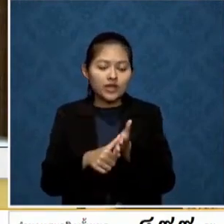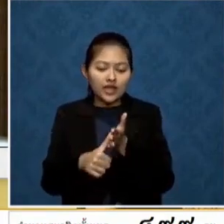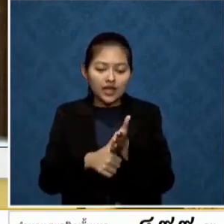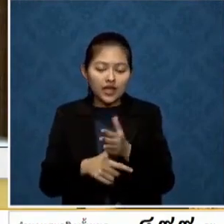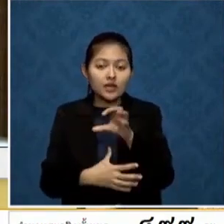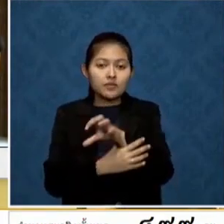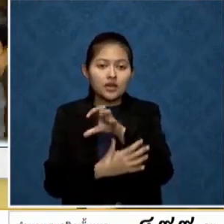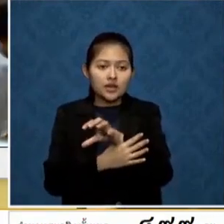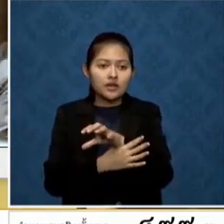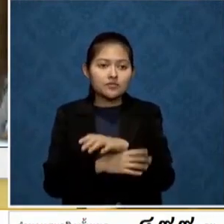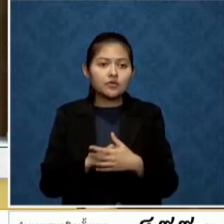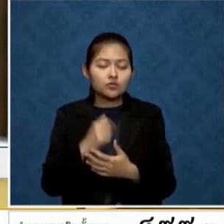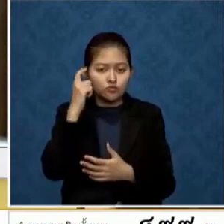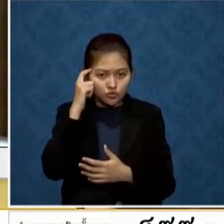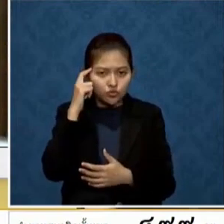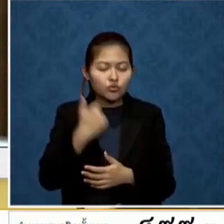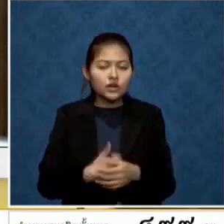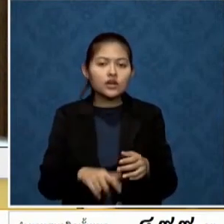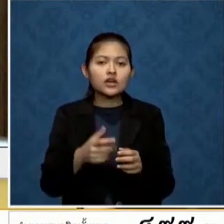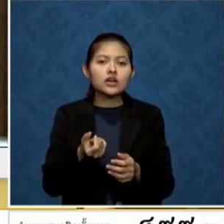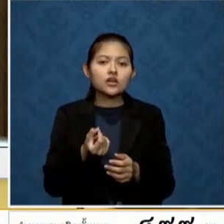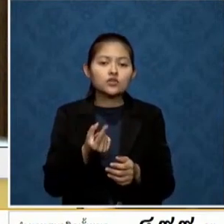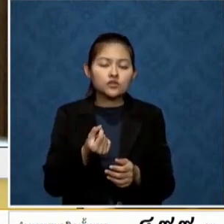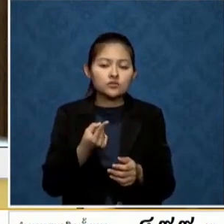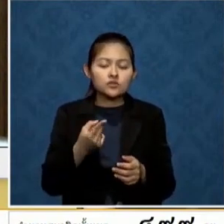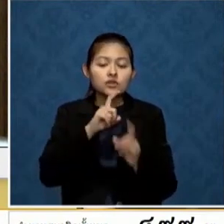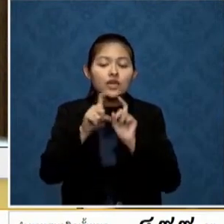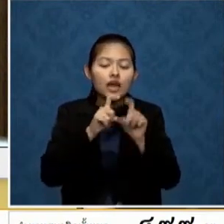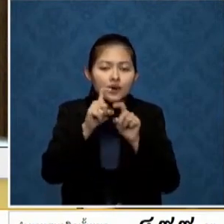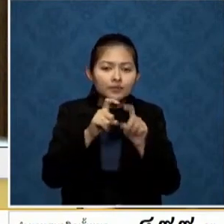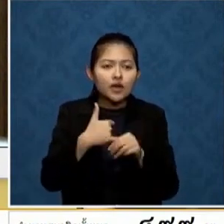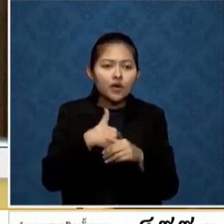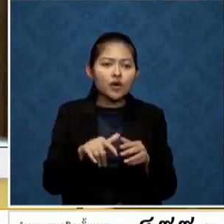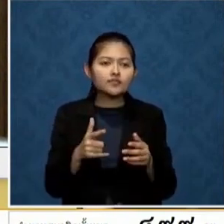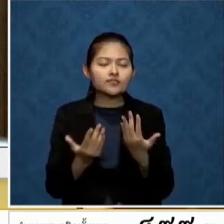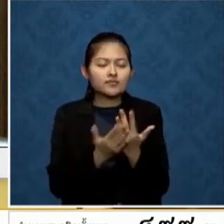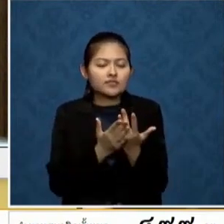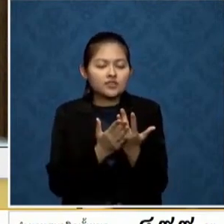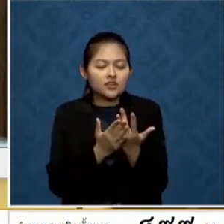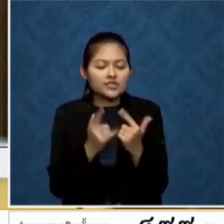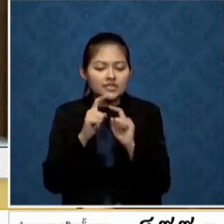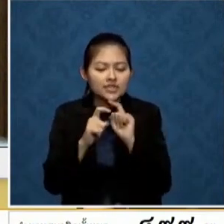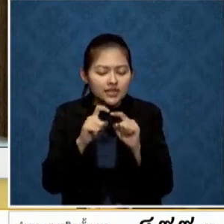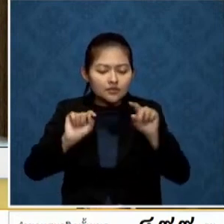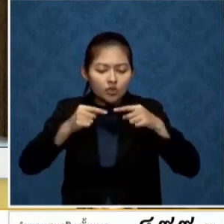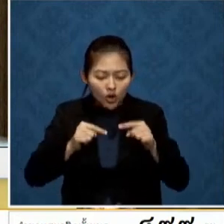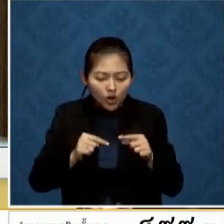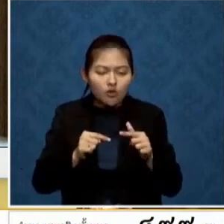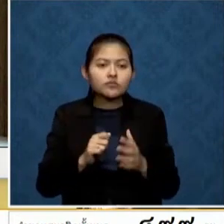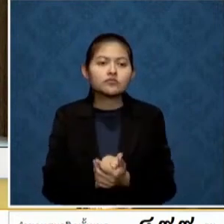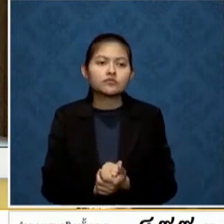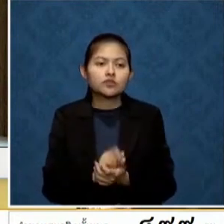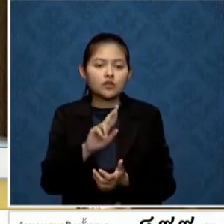บังคับเนี่ยผมตระหนักดีนะครับว่าการเสนอกระทู้ถามสดนายกเนี่ยมันก็จะไปมีความทับซ้อนในระดับหนึงกับกระทู้ถามสด